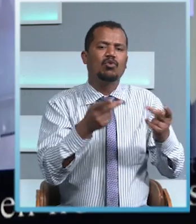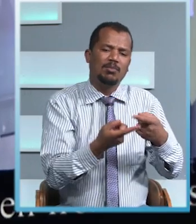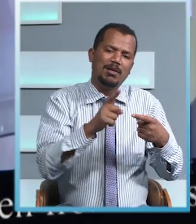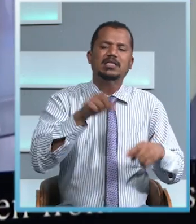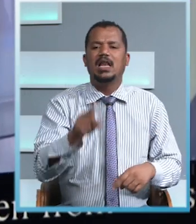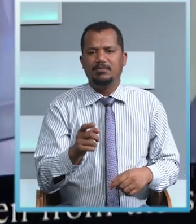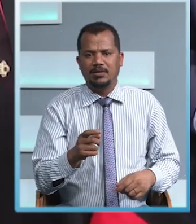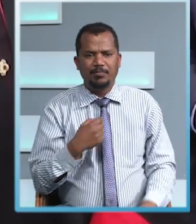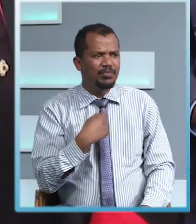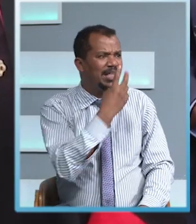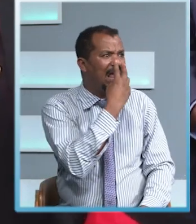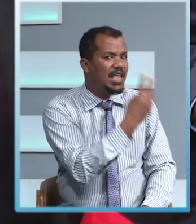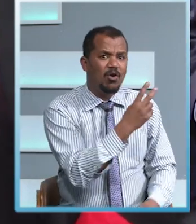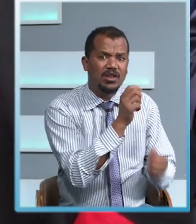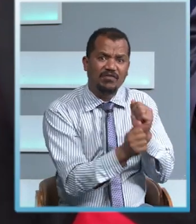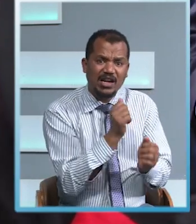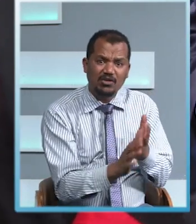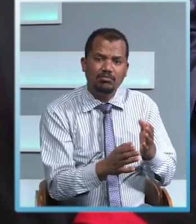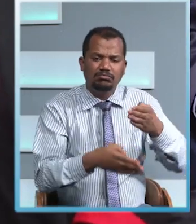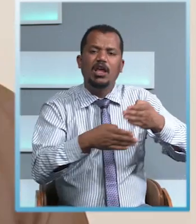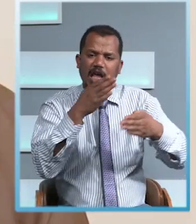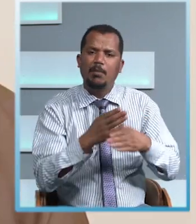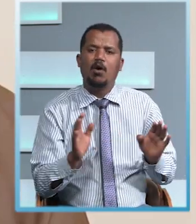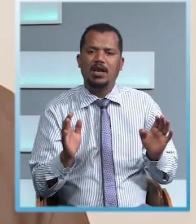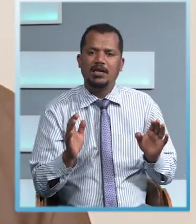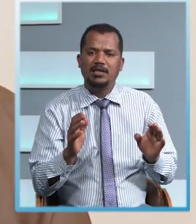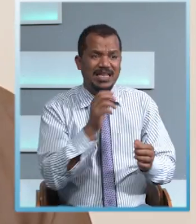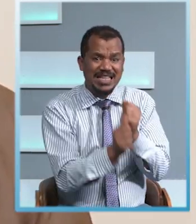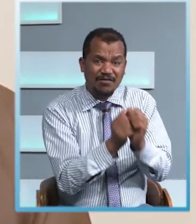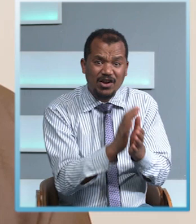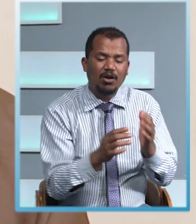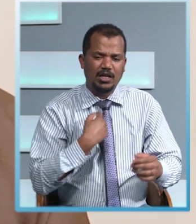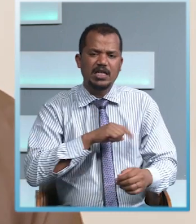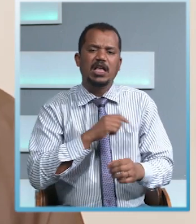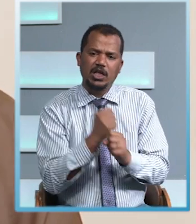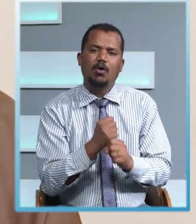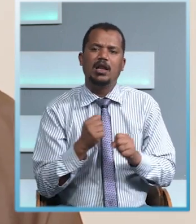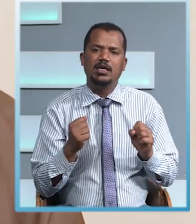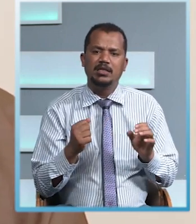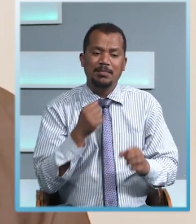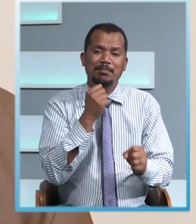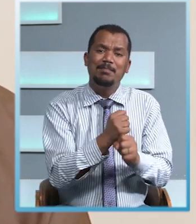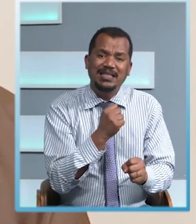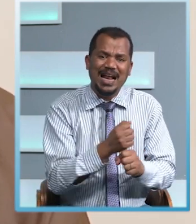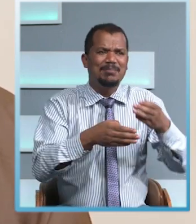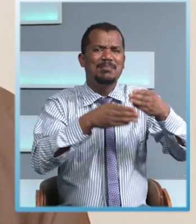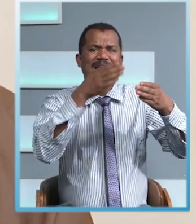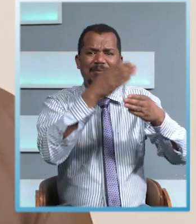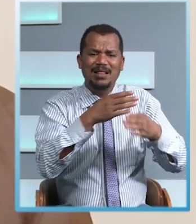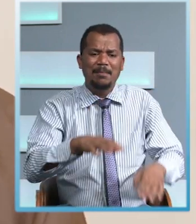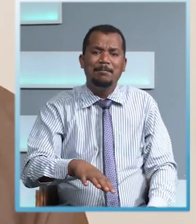ልንመልሰው ይገባል ላለሁኝ። ያየነውን የፈረሰውን እንገነባዋለን የፈረሰውን እንሰራዋለን።